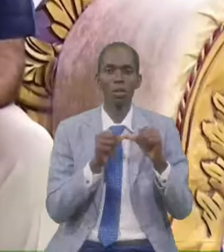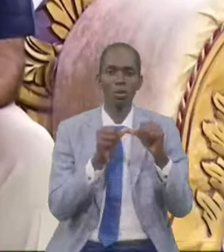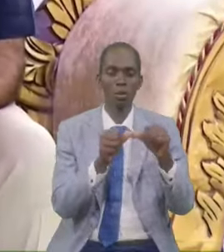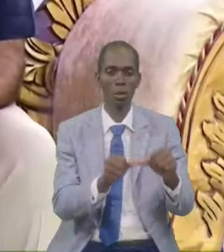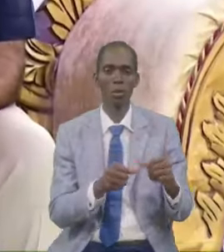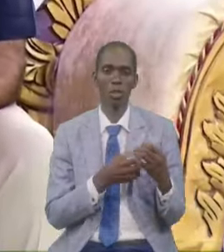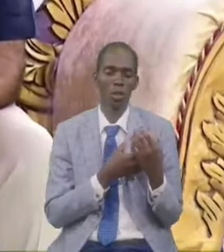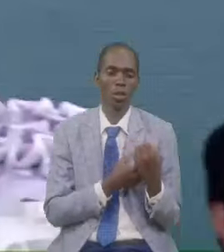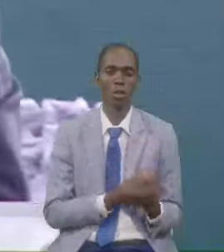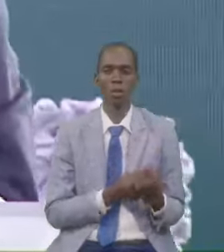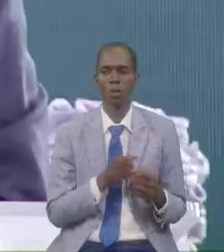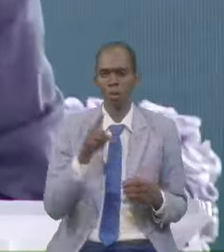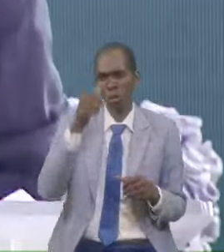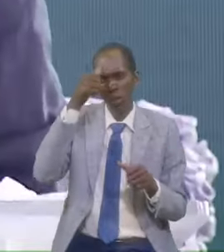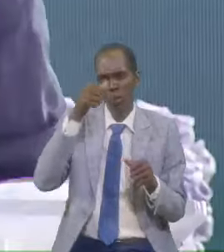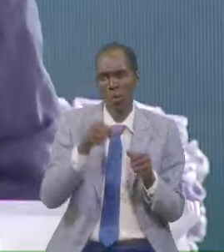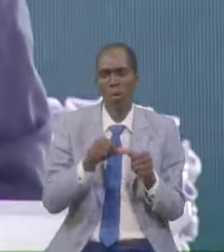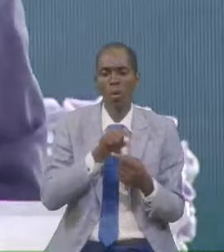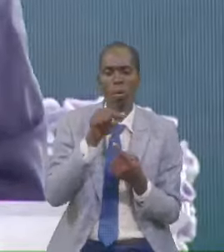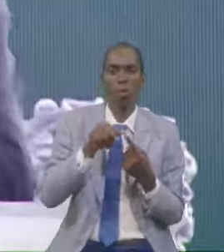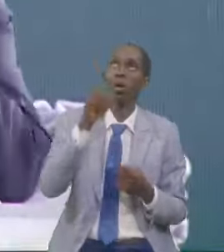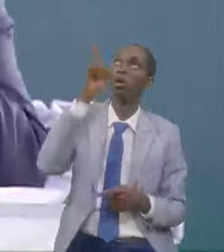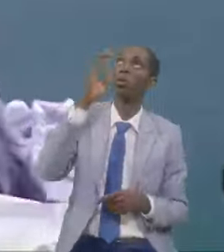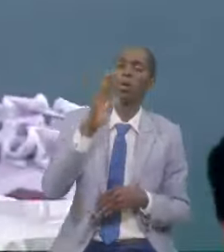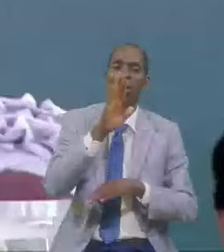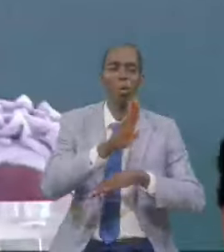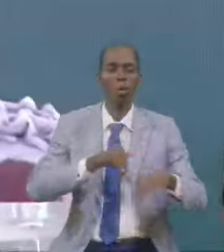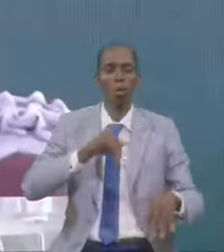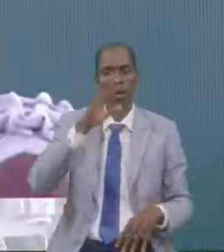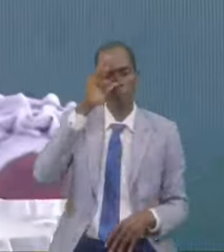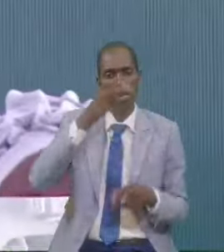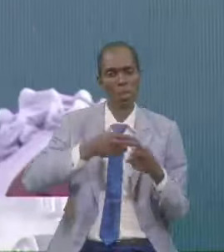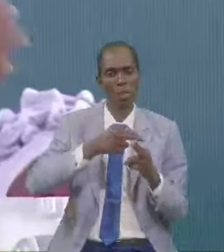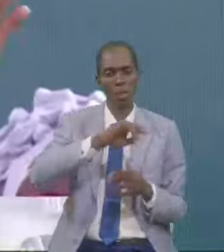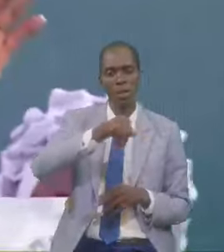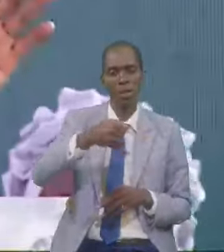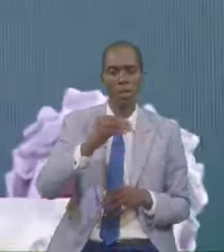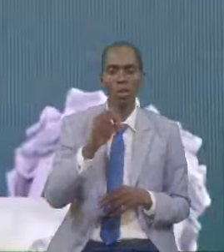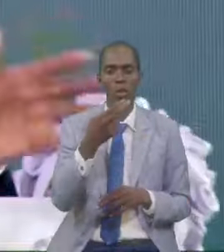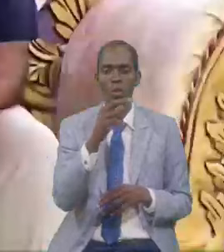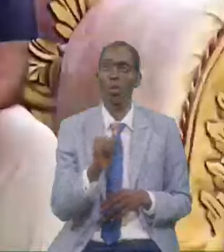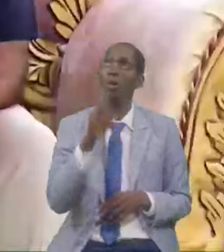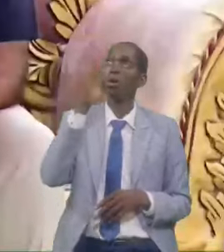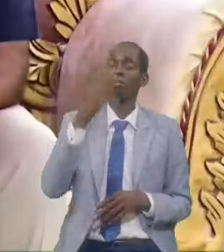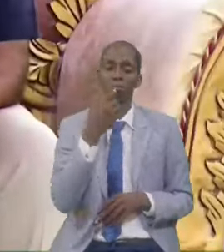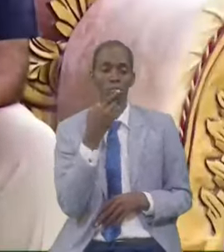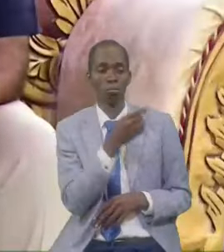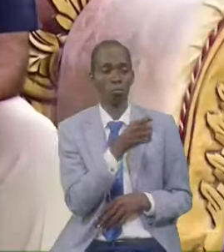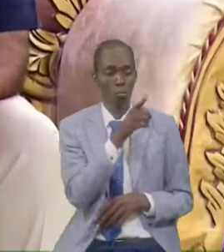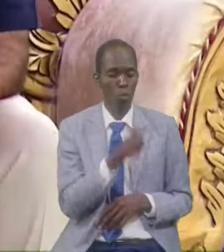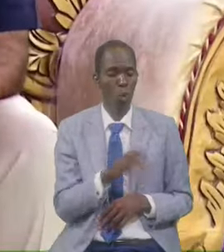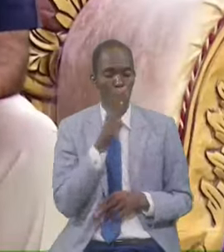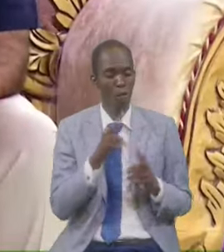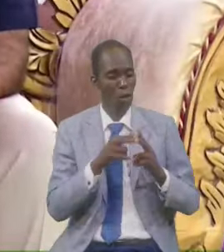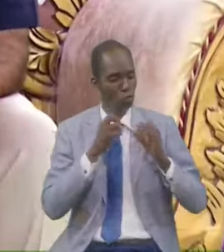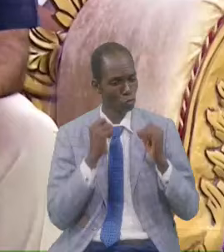Do you remember when God called Joshua? జ్ఞాపకం పెట్టుకోండి, దేవుడు యెహోషువను పిలిచినప్పుడు be very strong and be very courageous. ఆయన